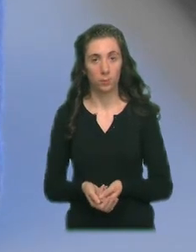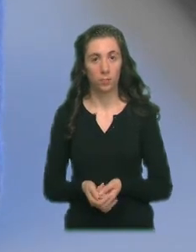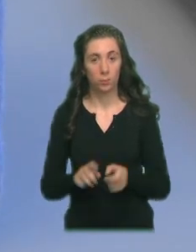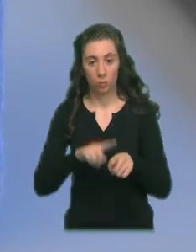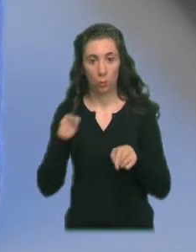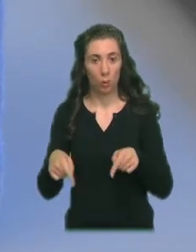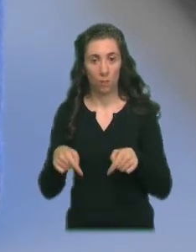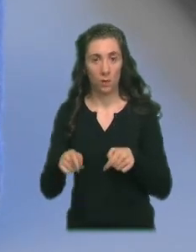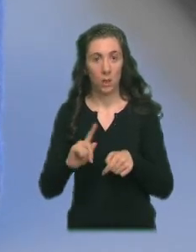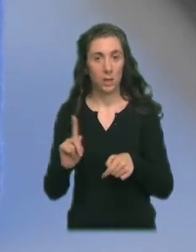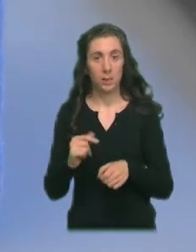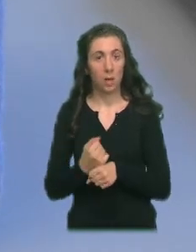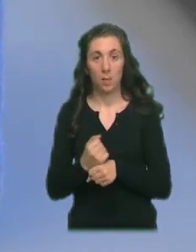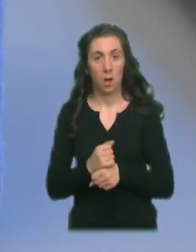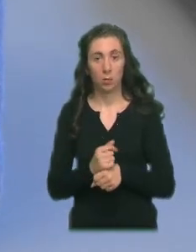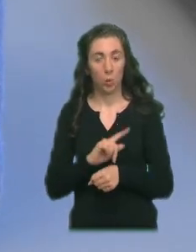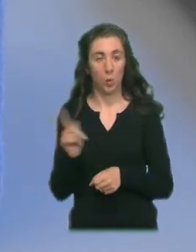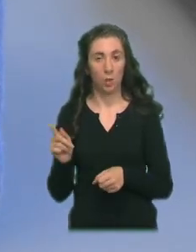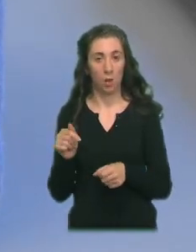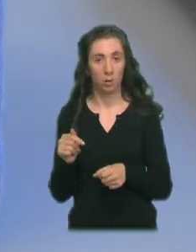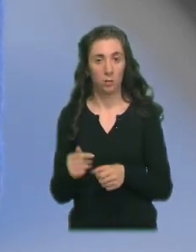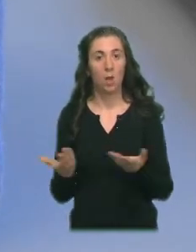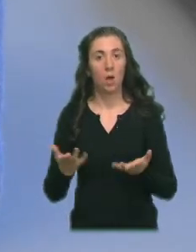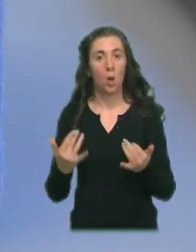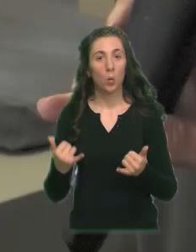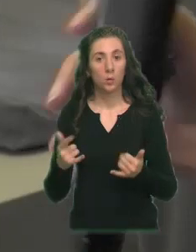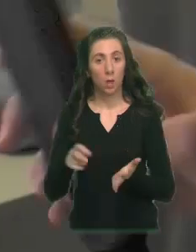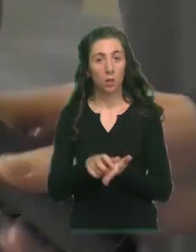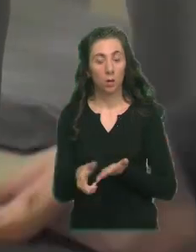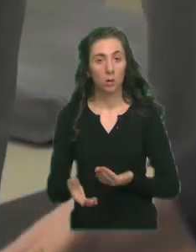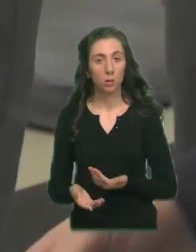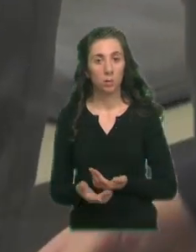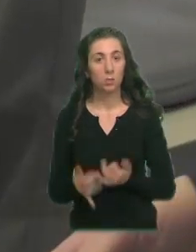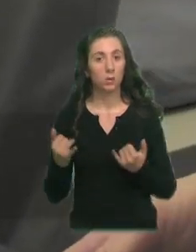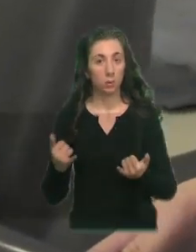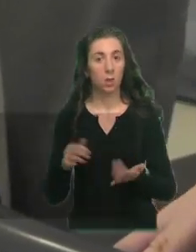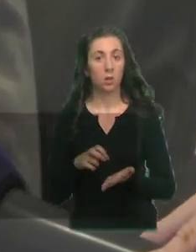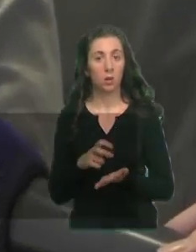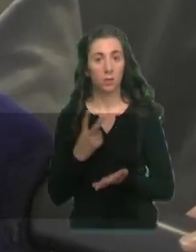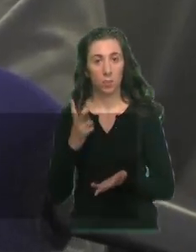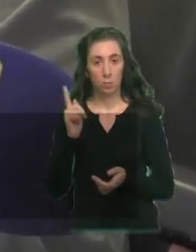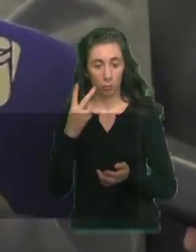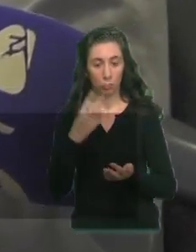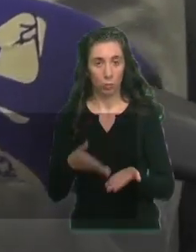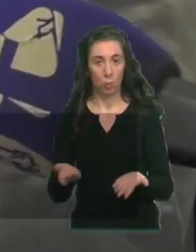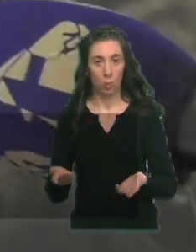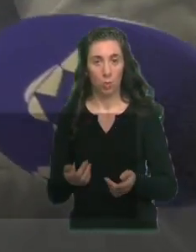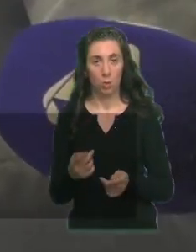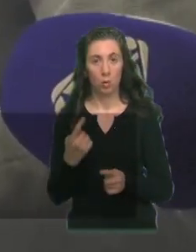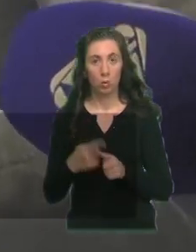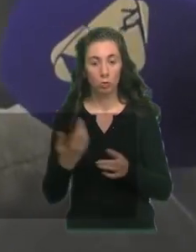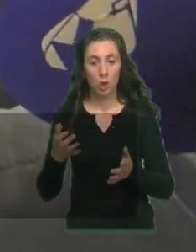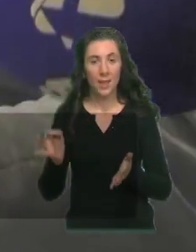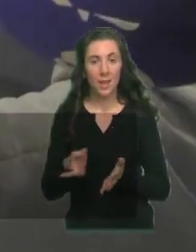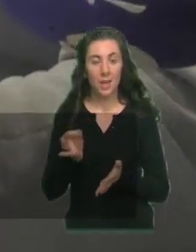Do ovdje nisam nikad to radio. I kako sada to ide? Evo sad vidite, morate pogledati gdje, točno